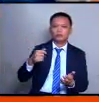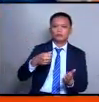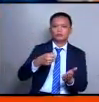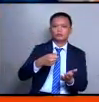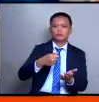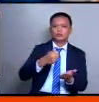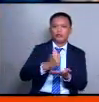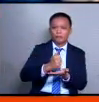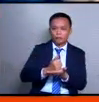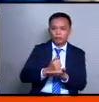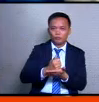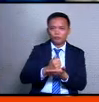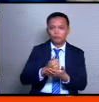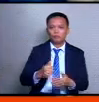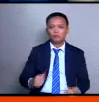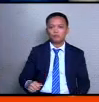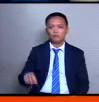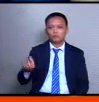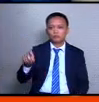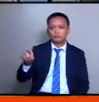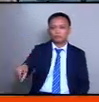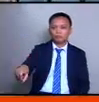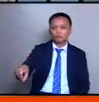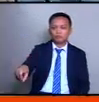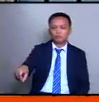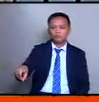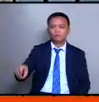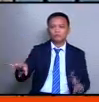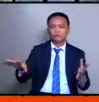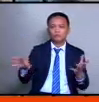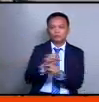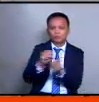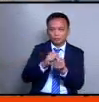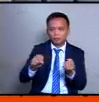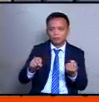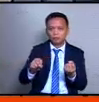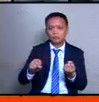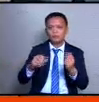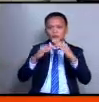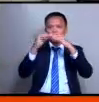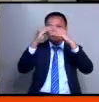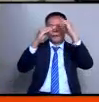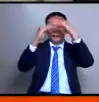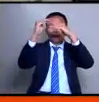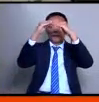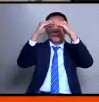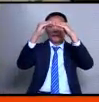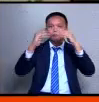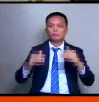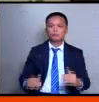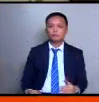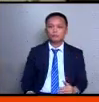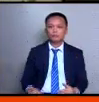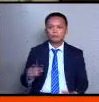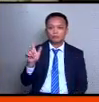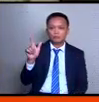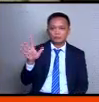dapat, requirements dapat ng building officials bawat local government na